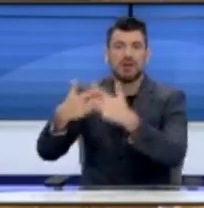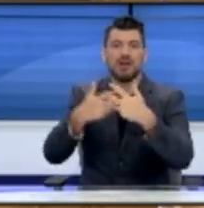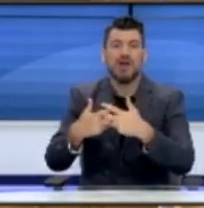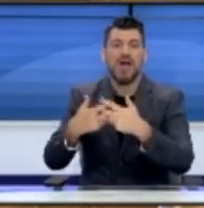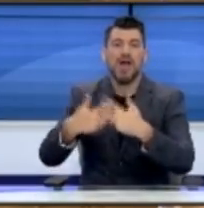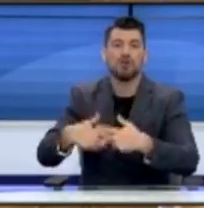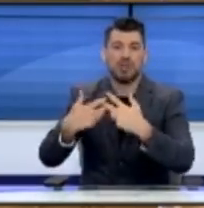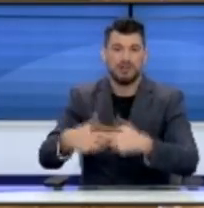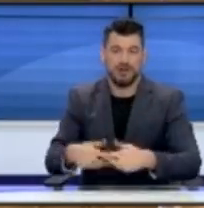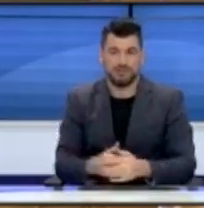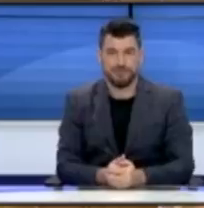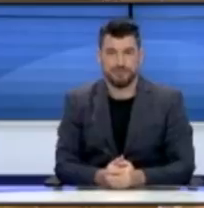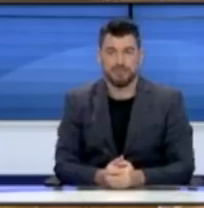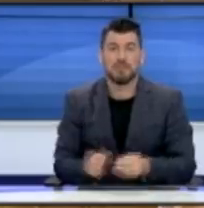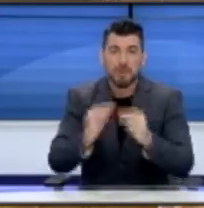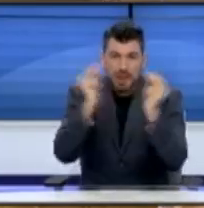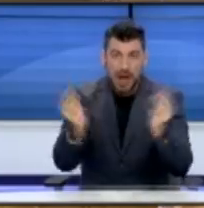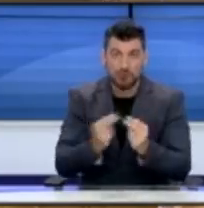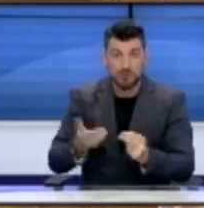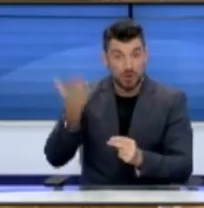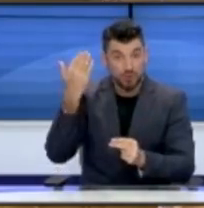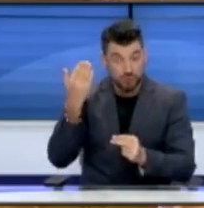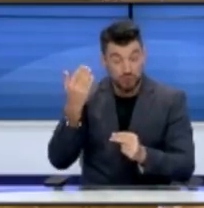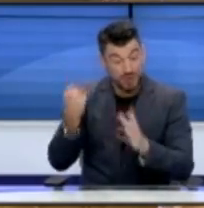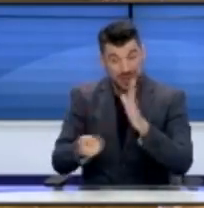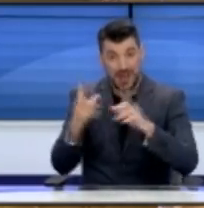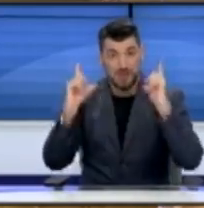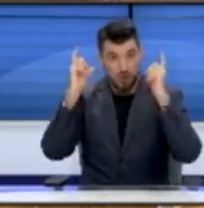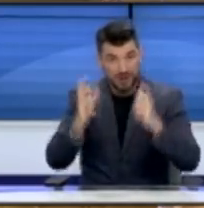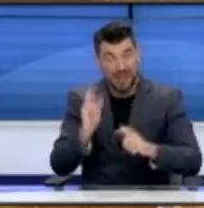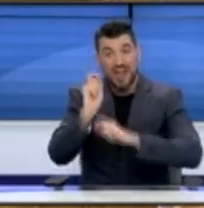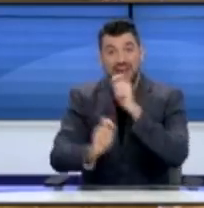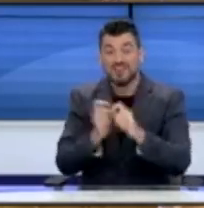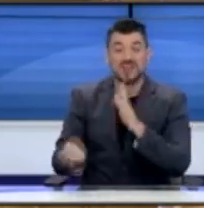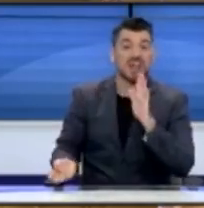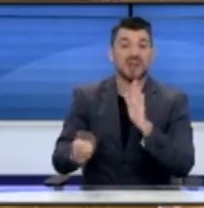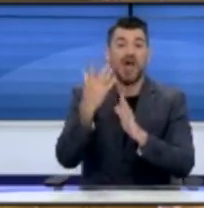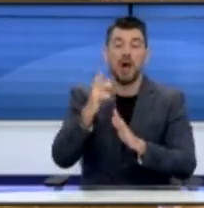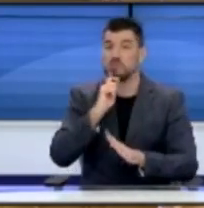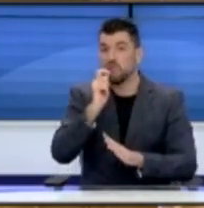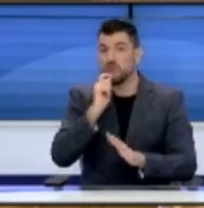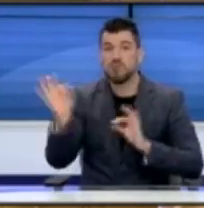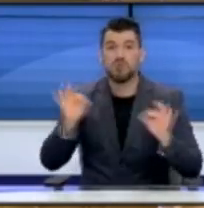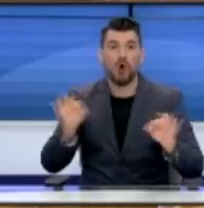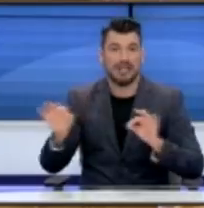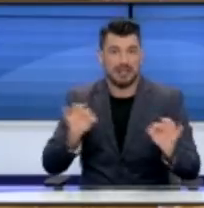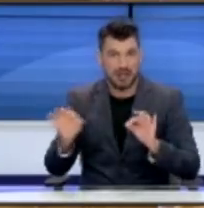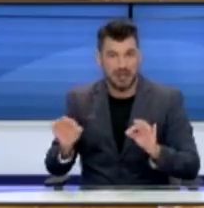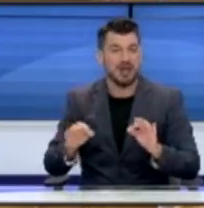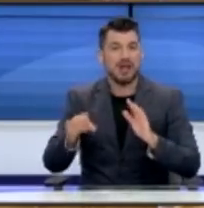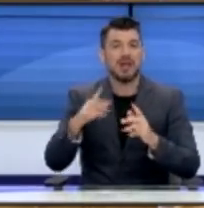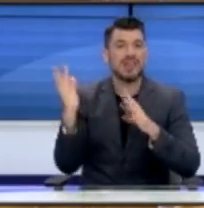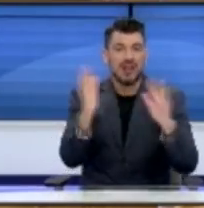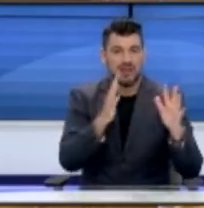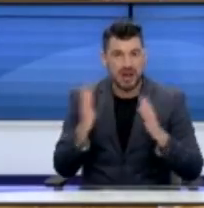Νέα Δημοκρατία θέσπισε τη λεγόμενη νέα πολιτική για τα δάση, αναγνωρίζοντας τη δράση των